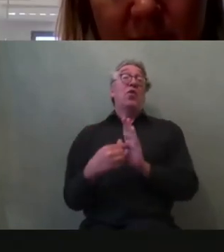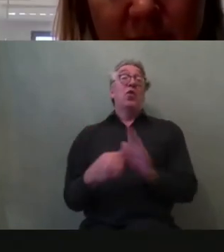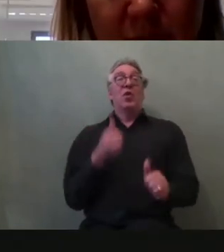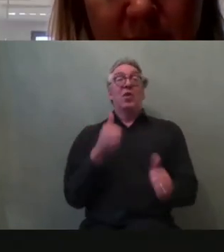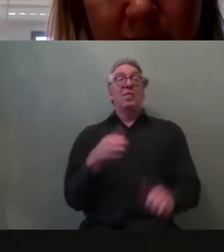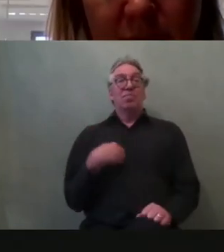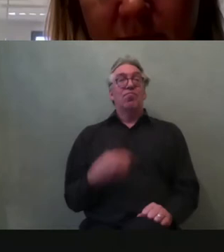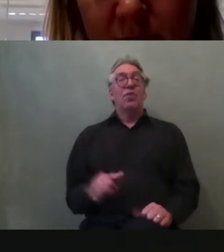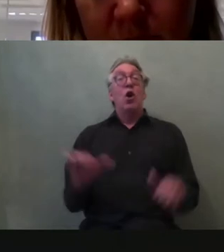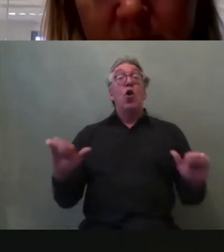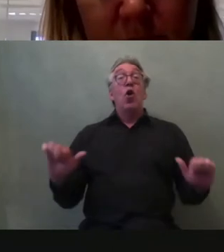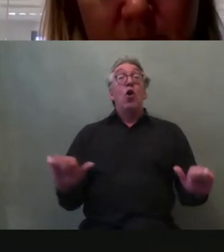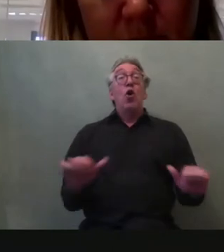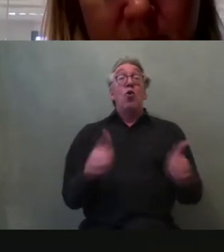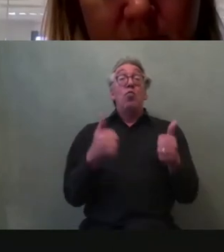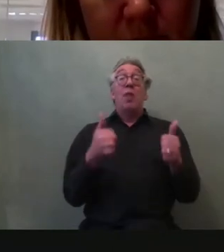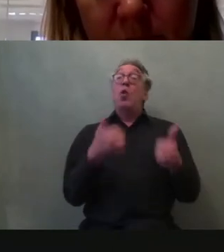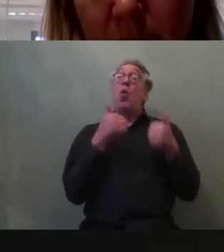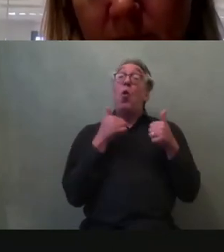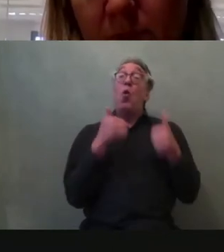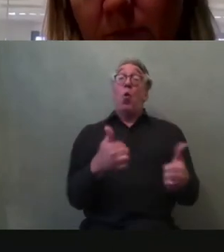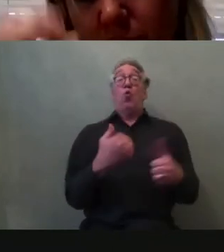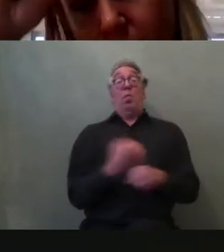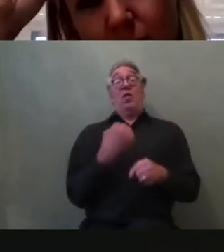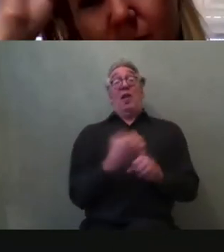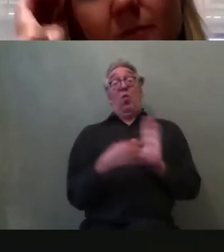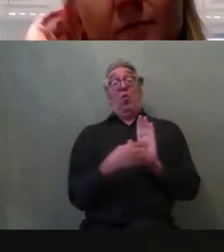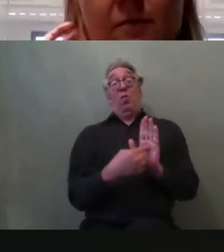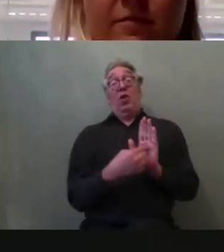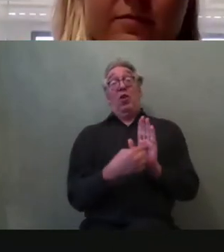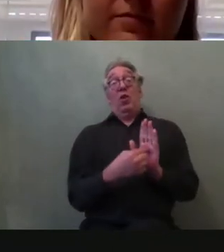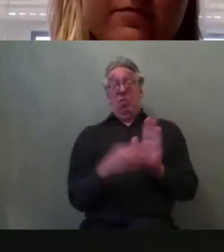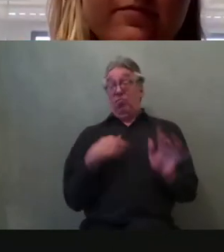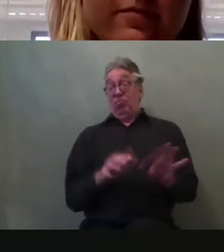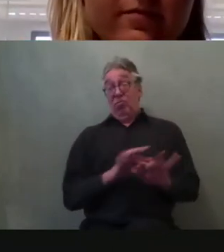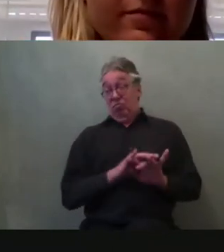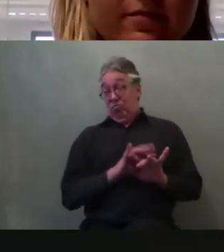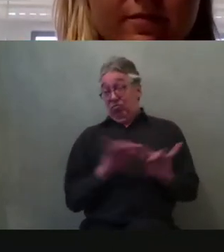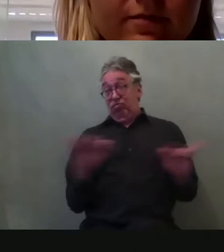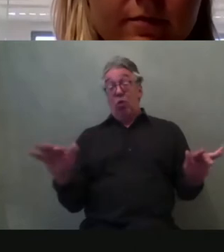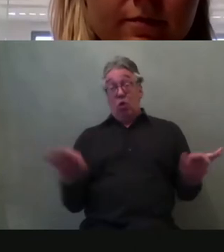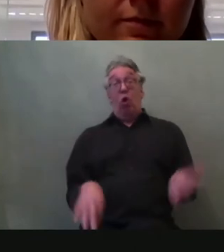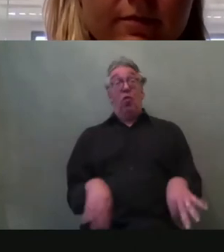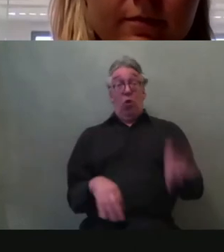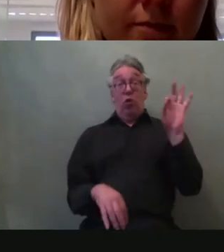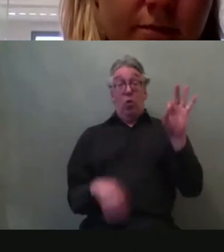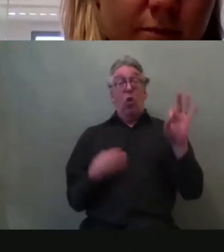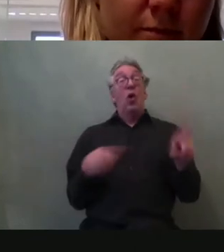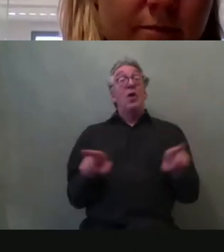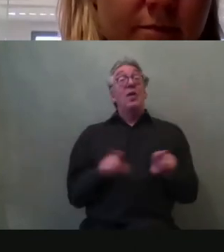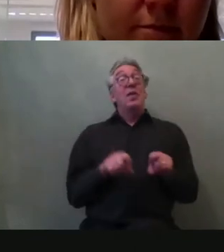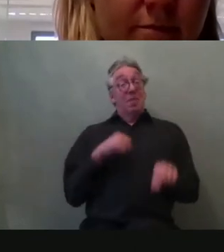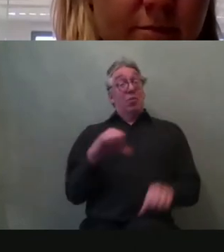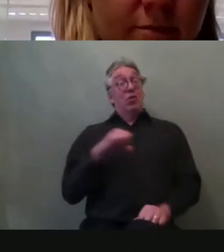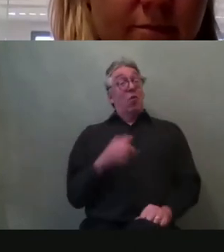de goede praktijkvoorbeelden. Want we hebben er een hele hoop gevonden. We hebben onszelf de vraag gesteld, wat gaat er eigenlijk